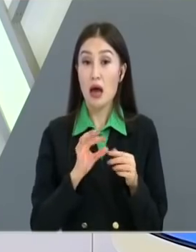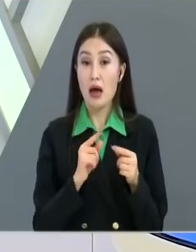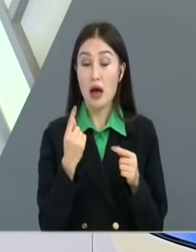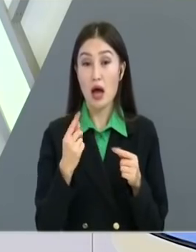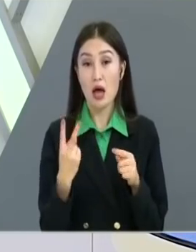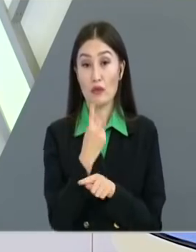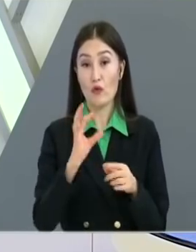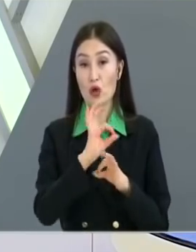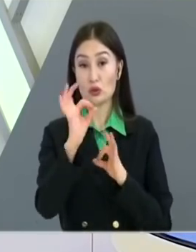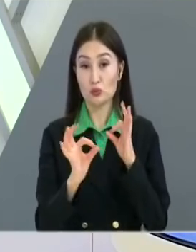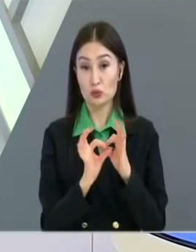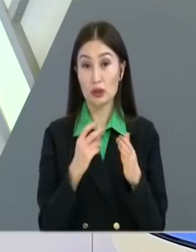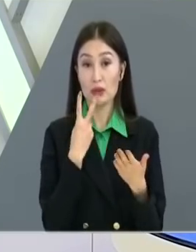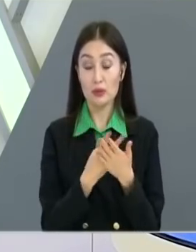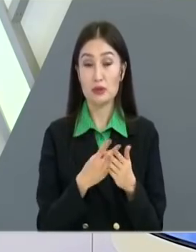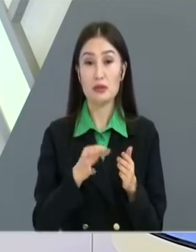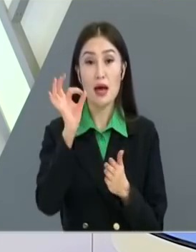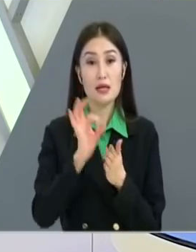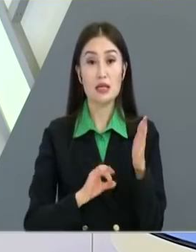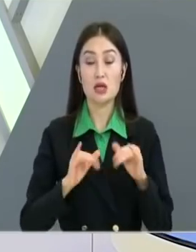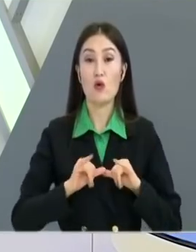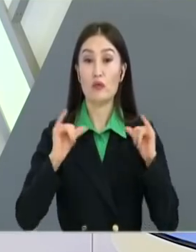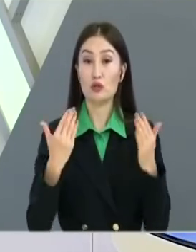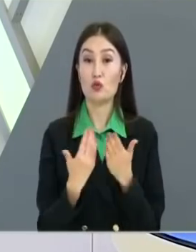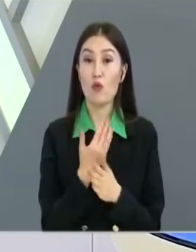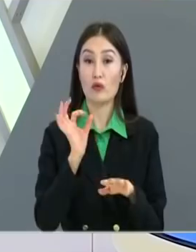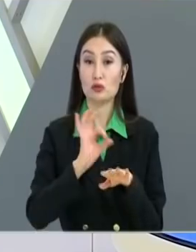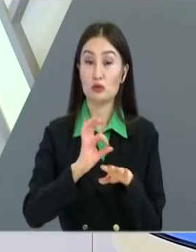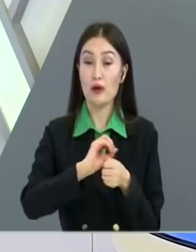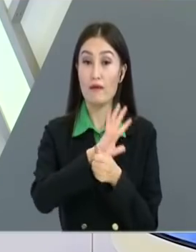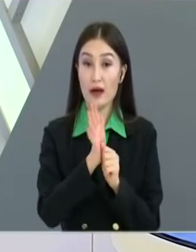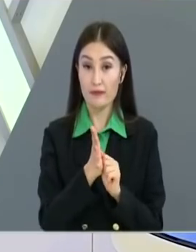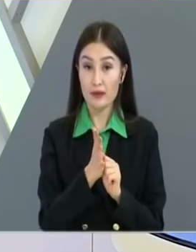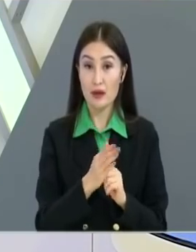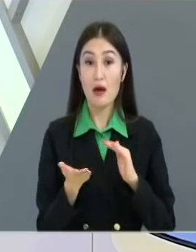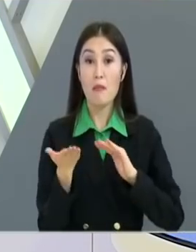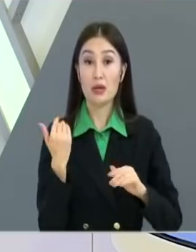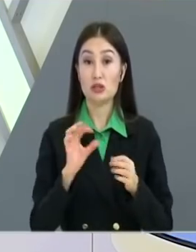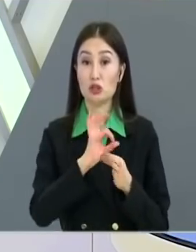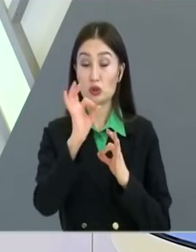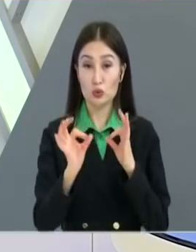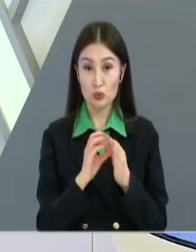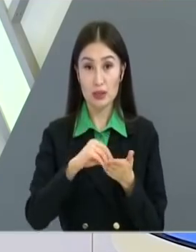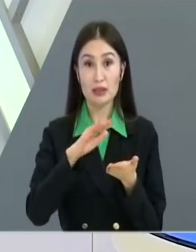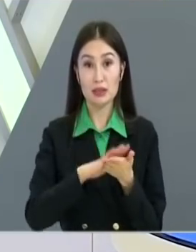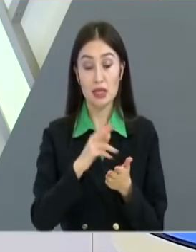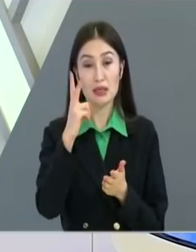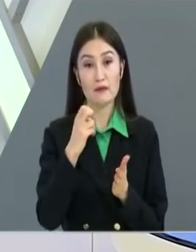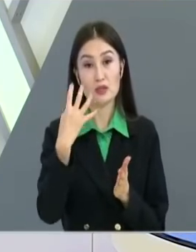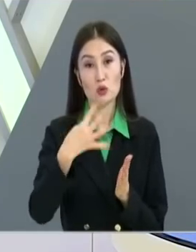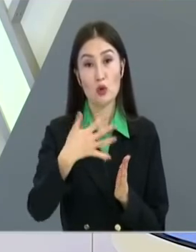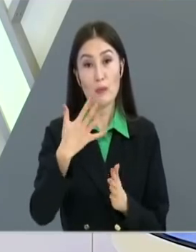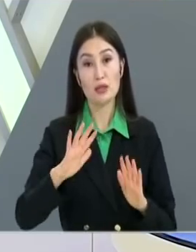последние 2 суток наблюдается резкое увеличение новых случаев ковида. Так, за прошедшие сутки зарегистрировано